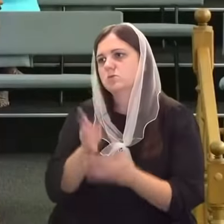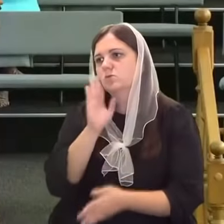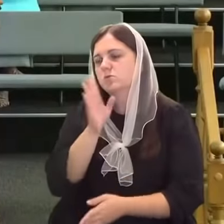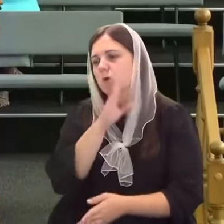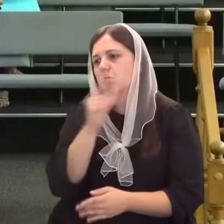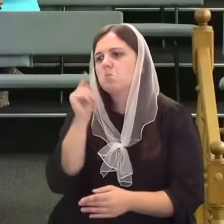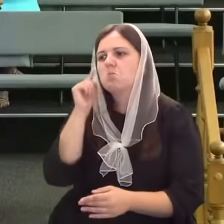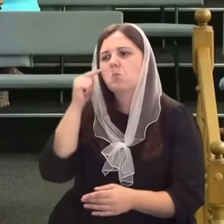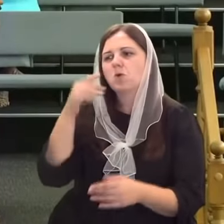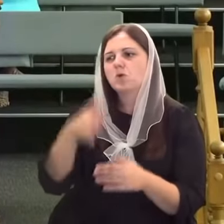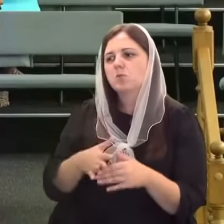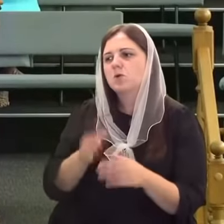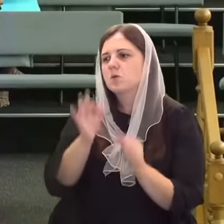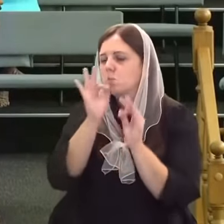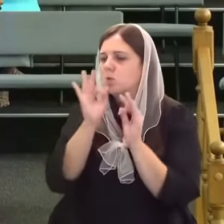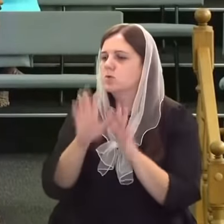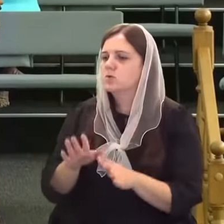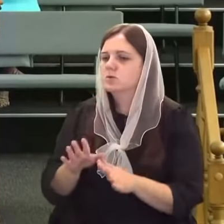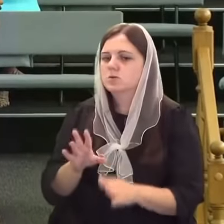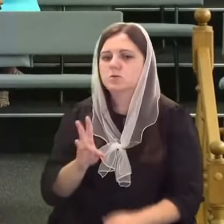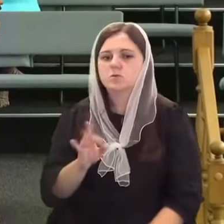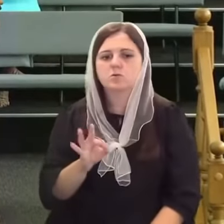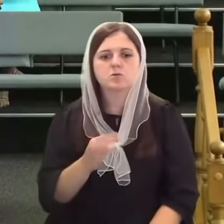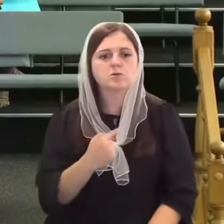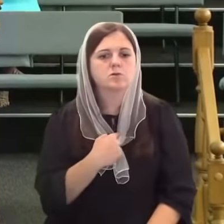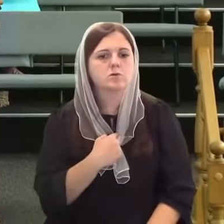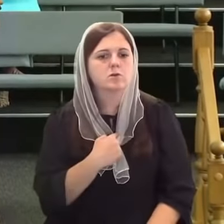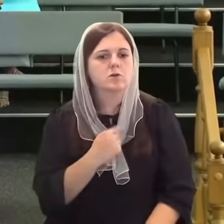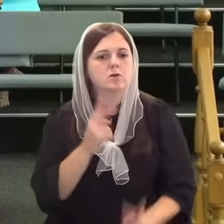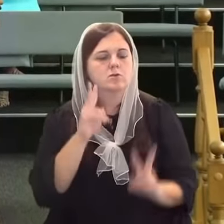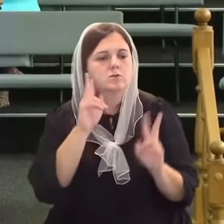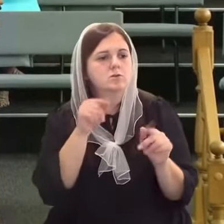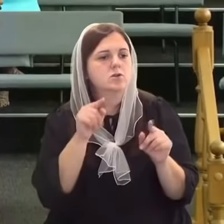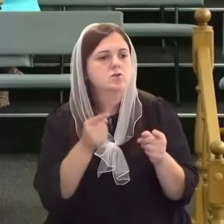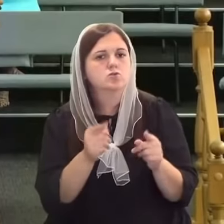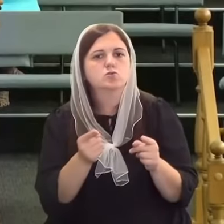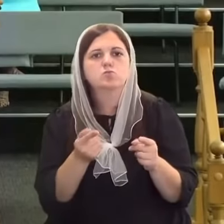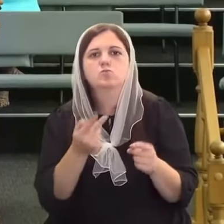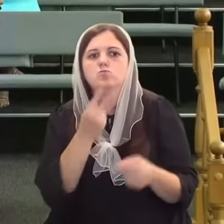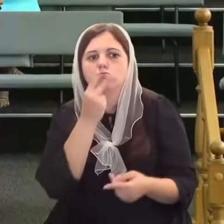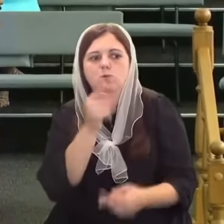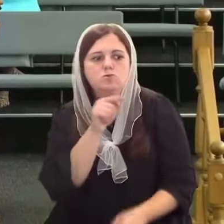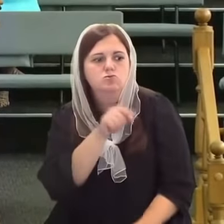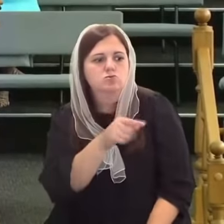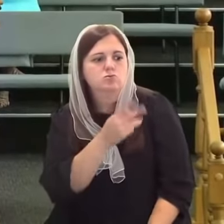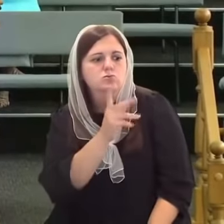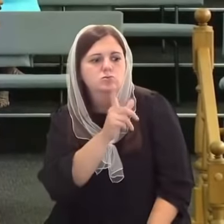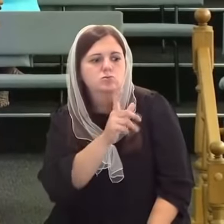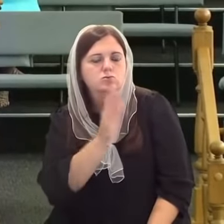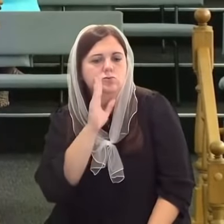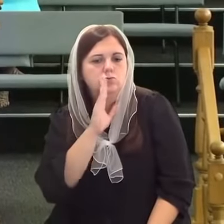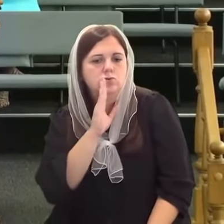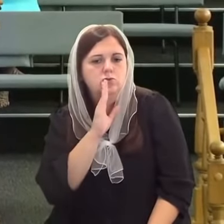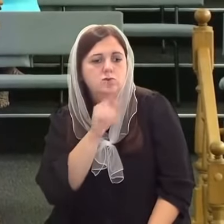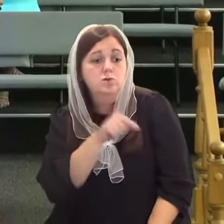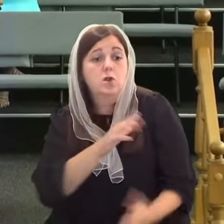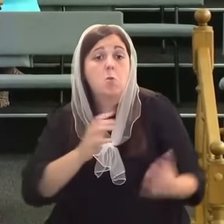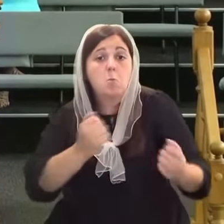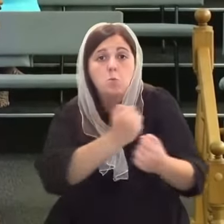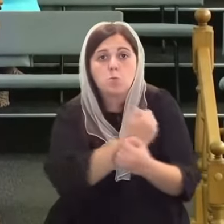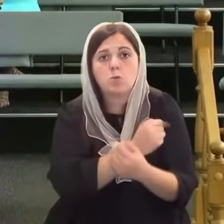Пойми, прости. Вы знаете, я не знаю почему, первый раз вижу эту женщину, я обнял